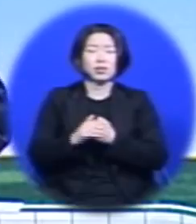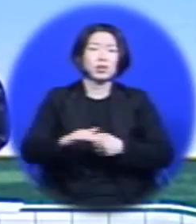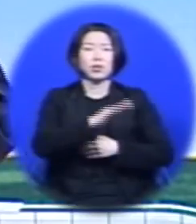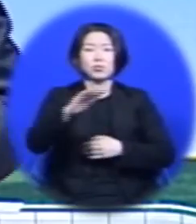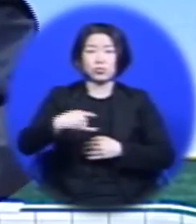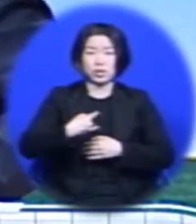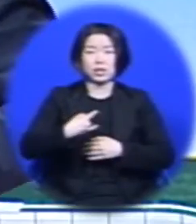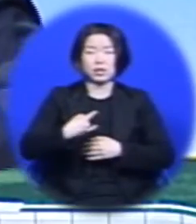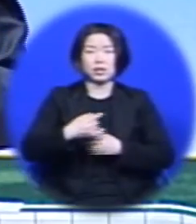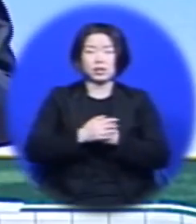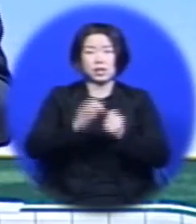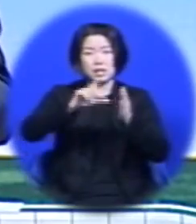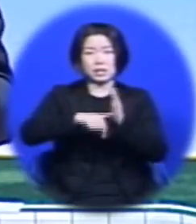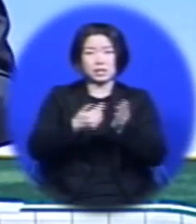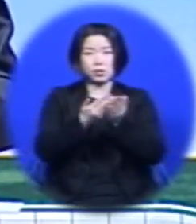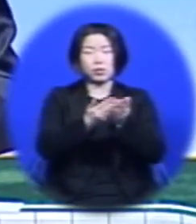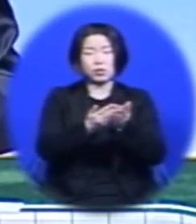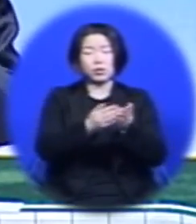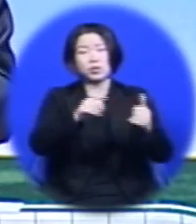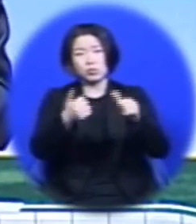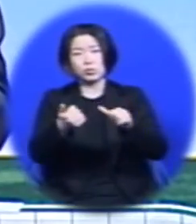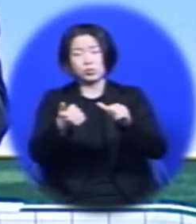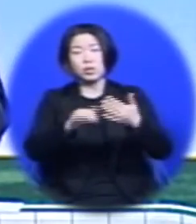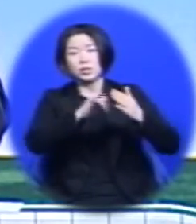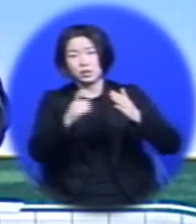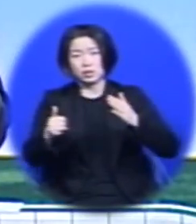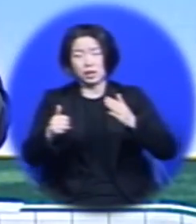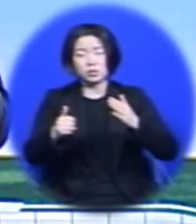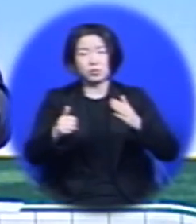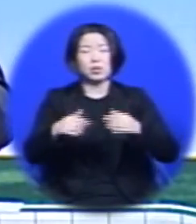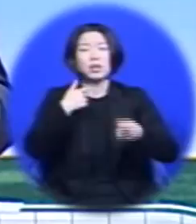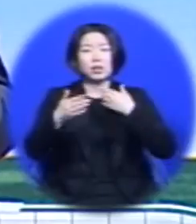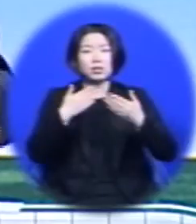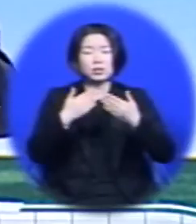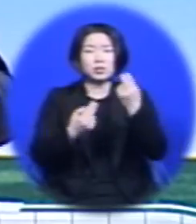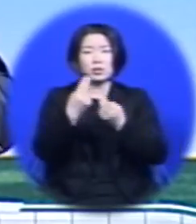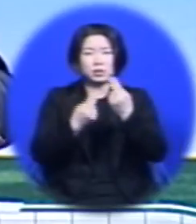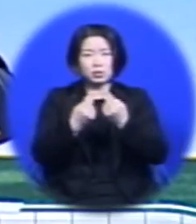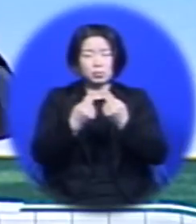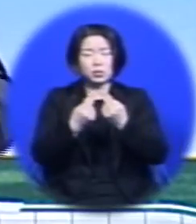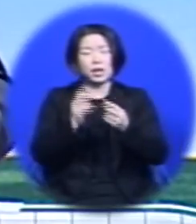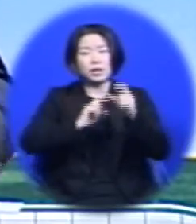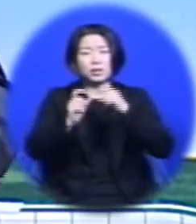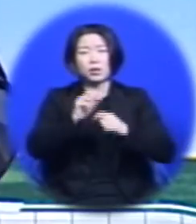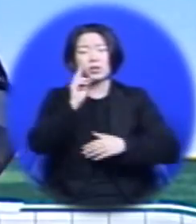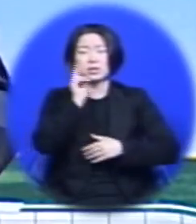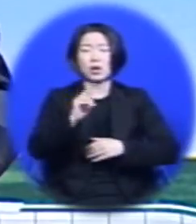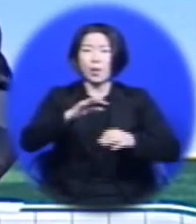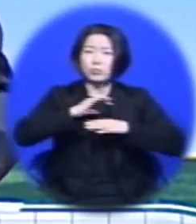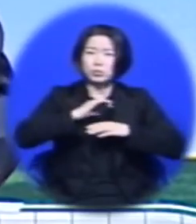우리에게는 세월호 희생자 또 그 유가족들이 겪은 뒤 것보다 더 심각하고 무서운